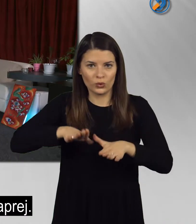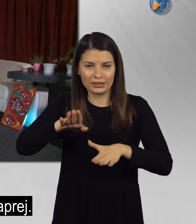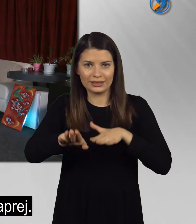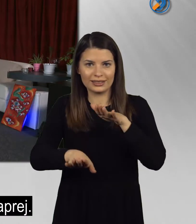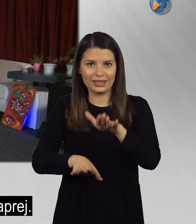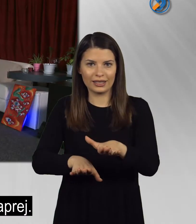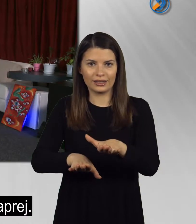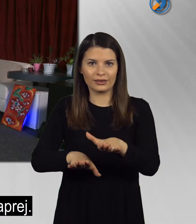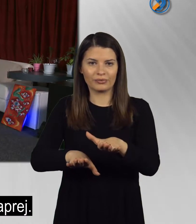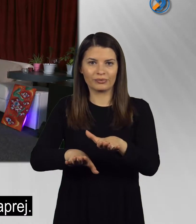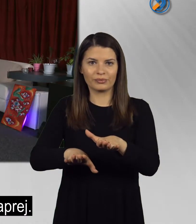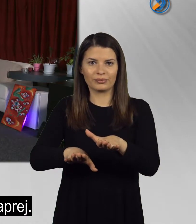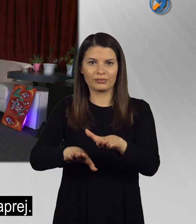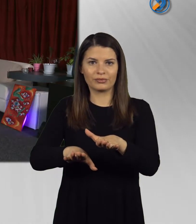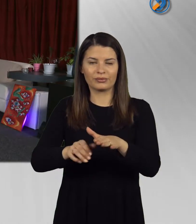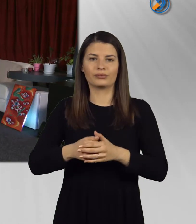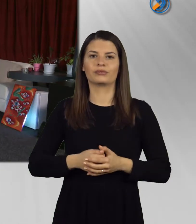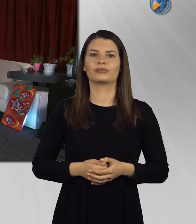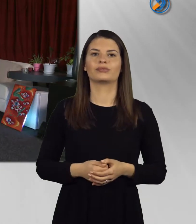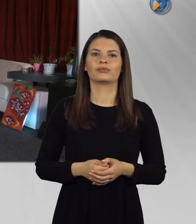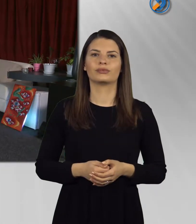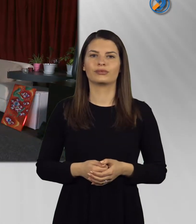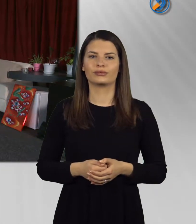Spusti. Greva naprej.